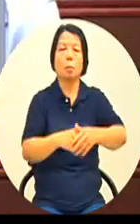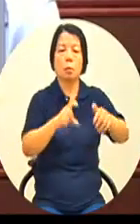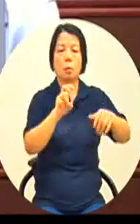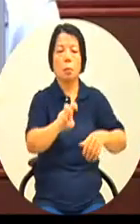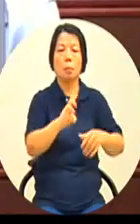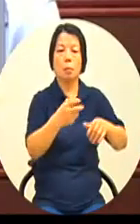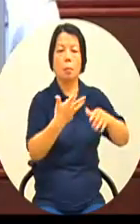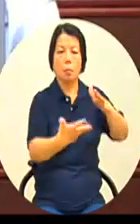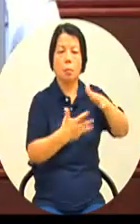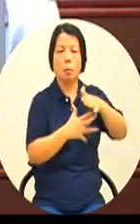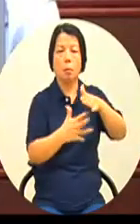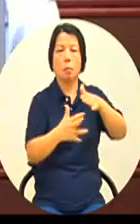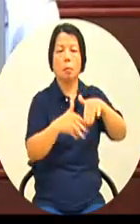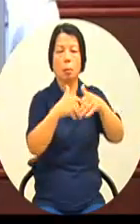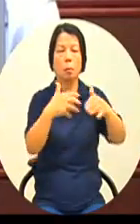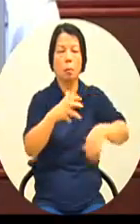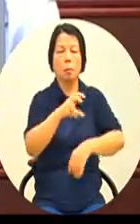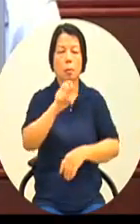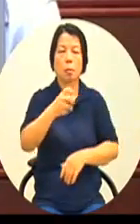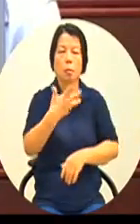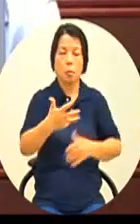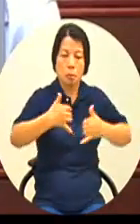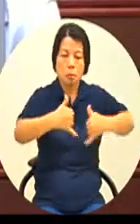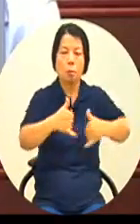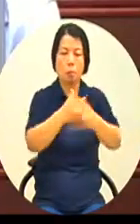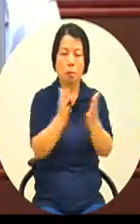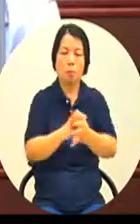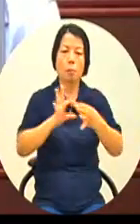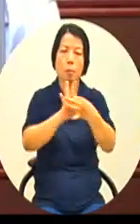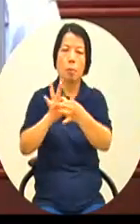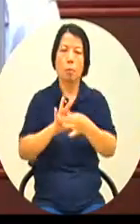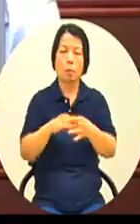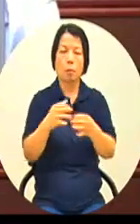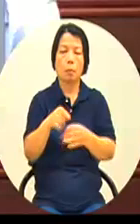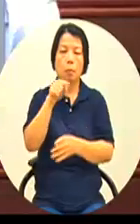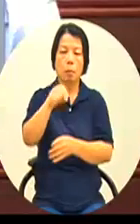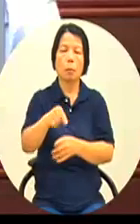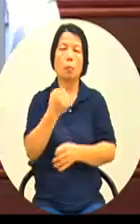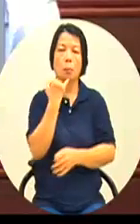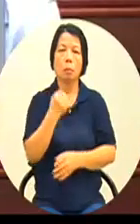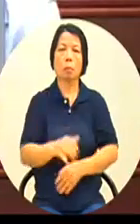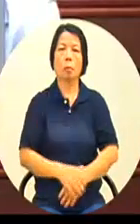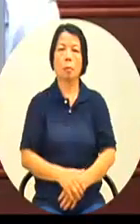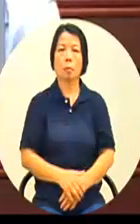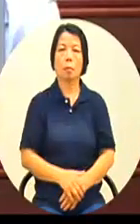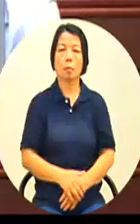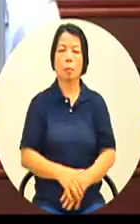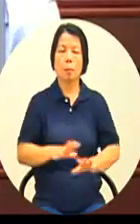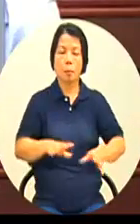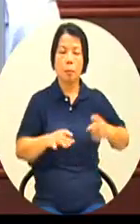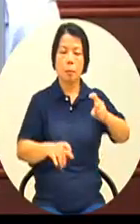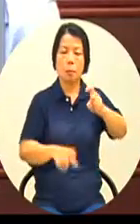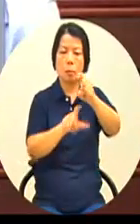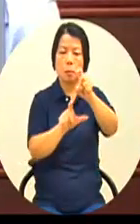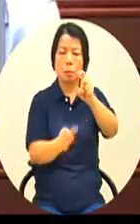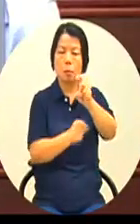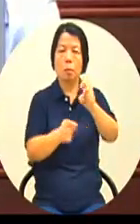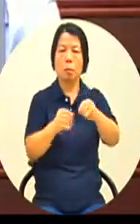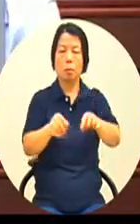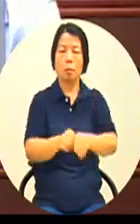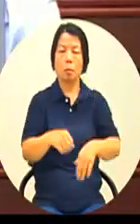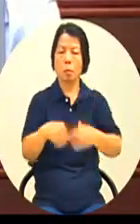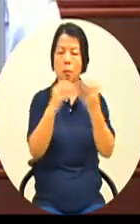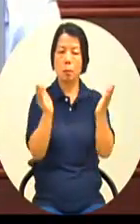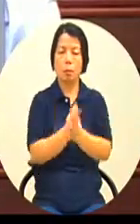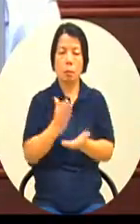号联络道，它能够服务这样刚才的一个目的啊，所以这差不多十月已经是完成整个